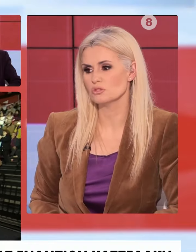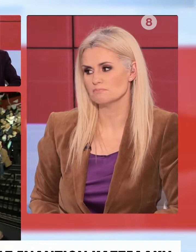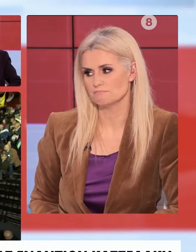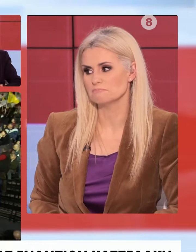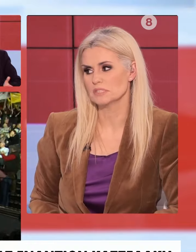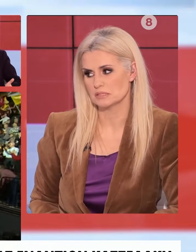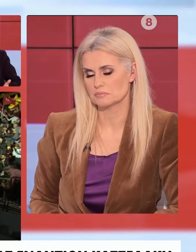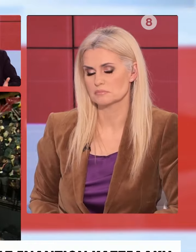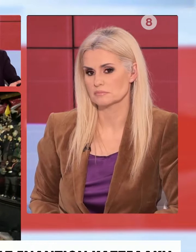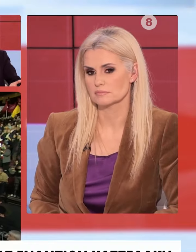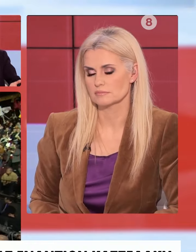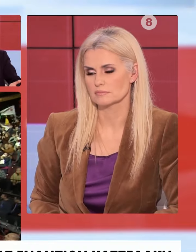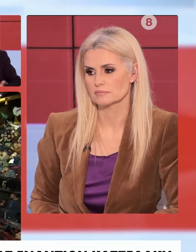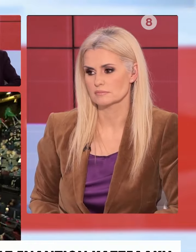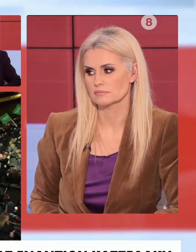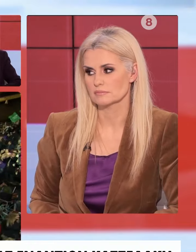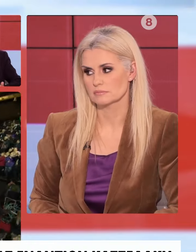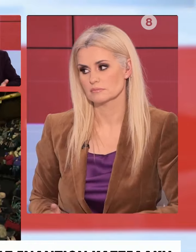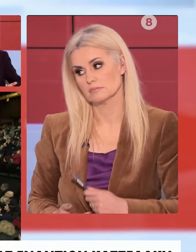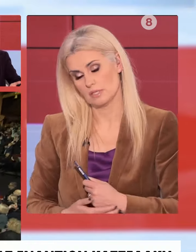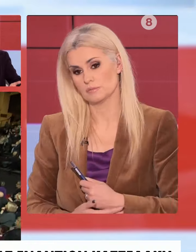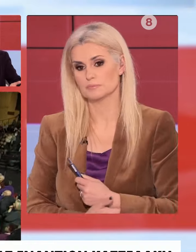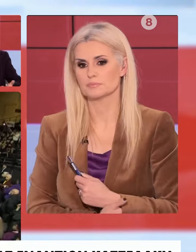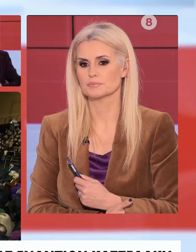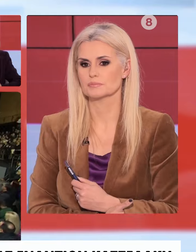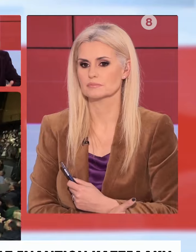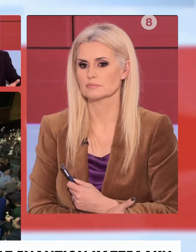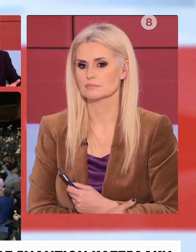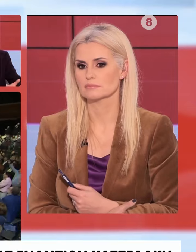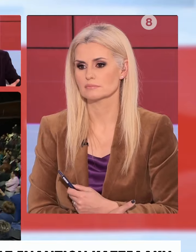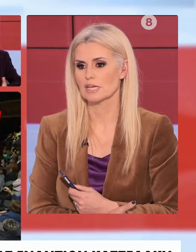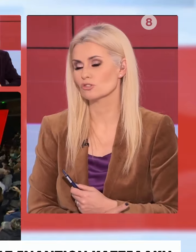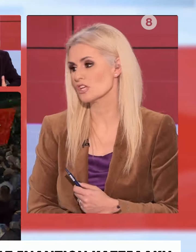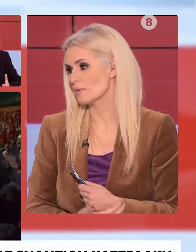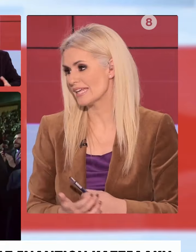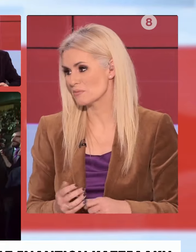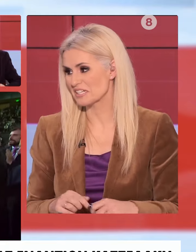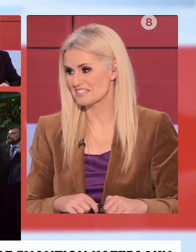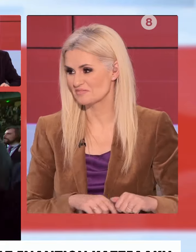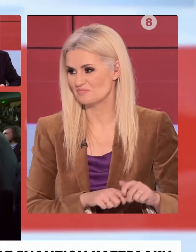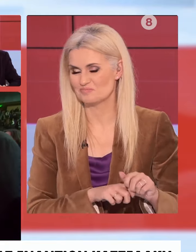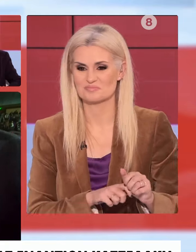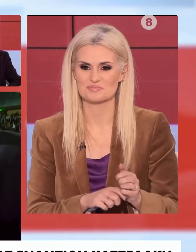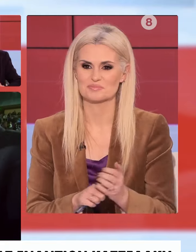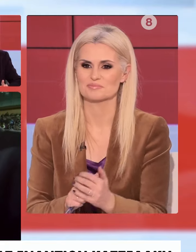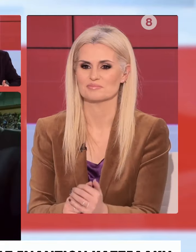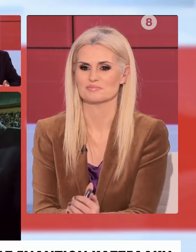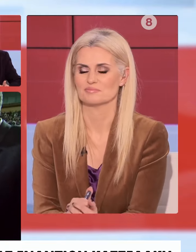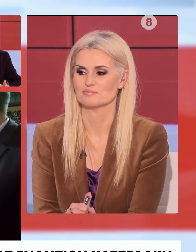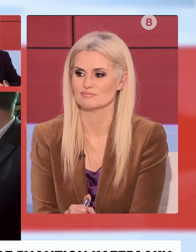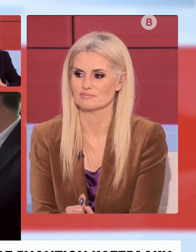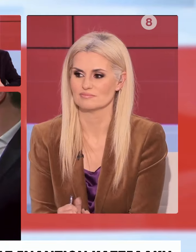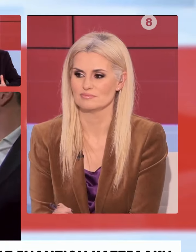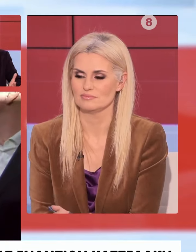νομίζω. Και εδώ είναι ένα τεράστιο θέμα. Δηλαδή για το ποια βάση. Ναι. Ποια είναι η βάση. Εδώ εκτός δεν υπάρχει ένα εκλογικό σώμα το οποίο να είναι